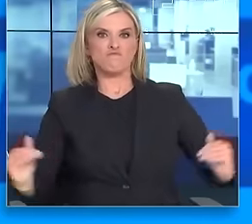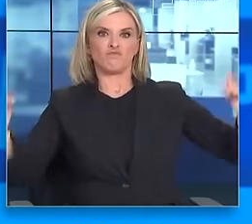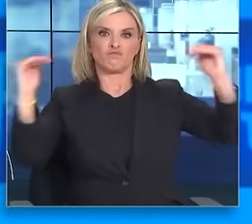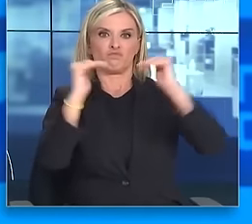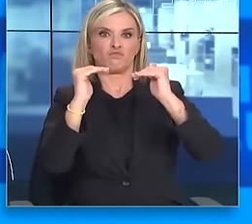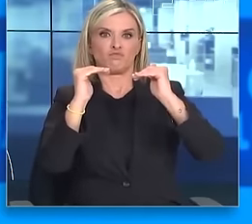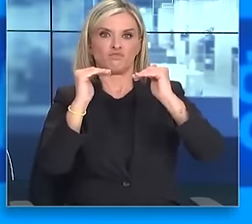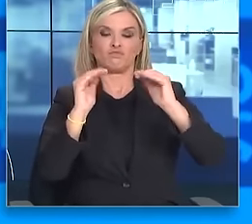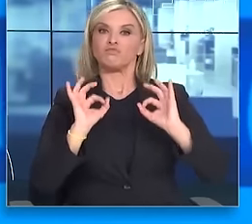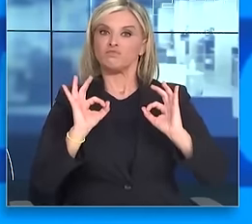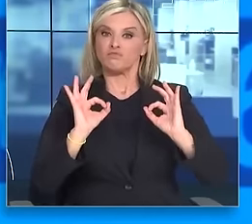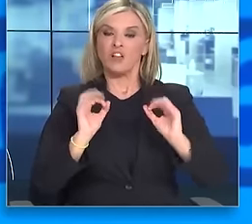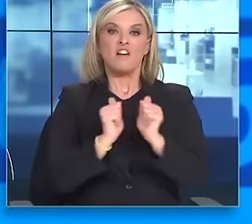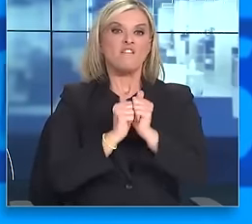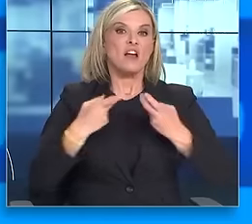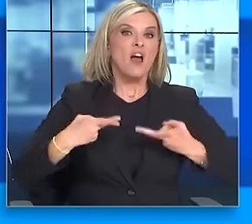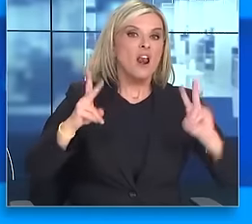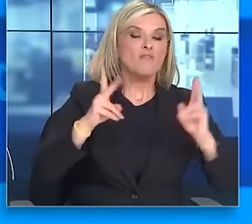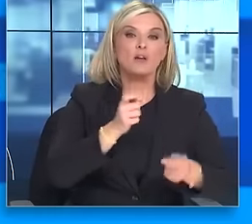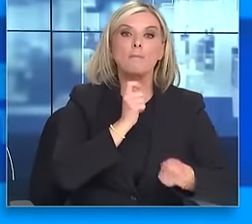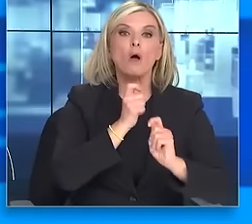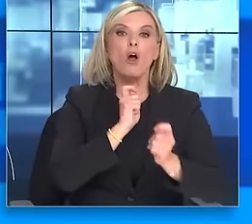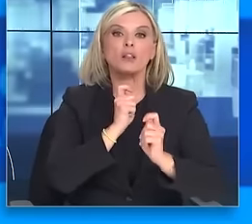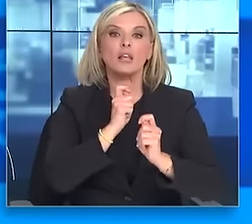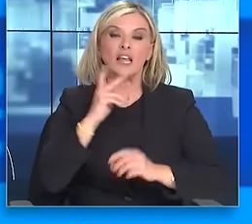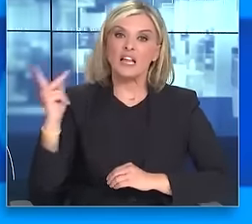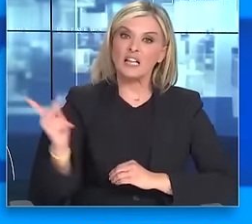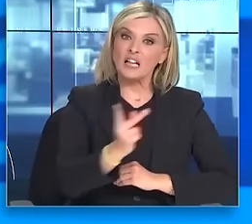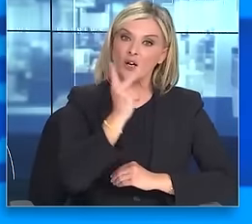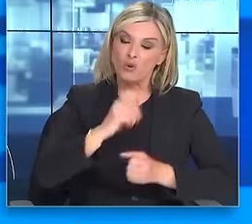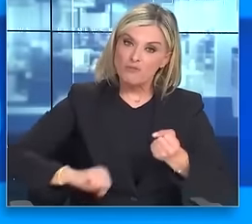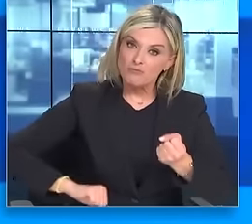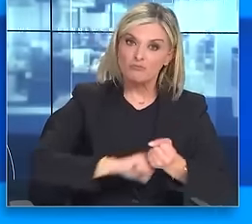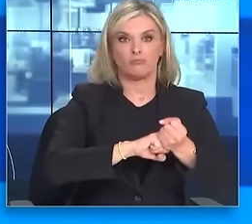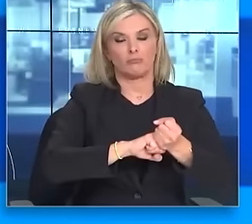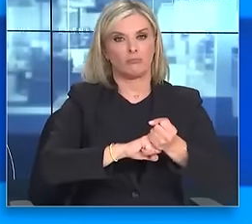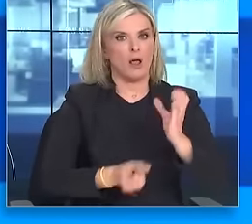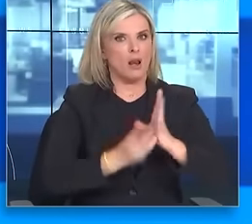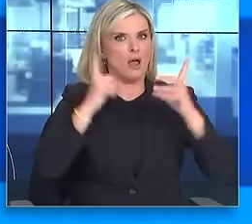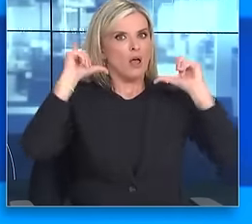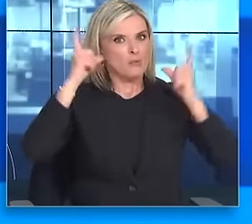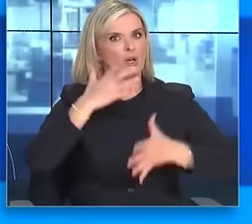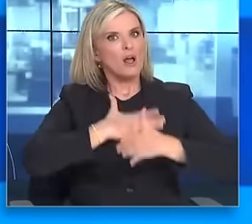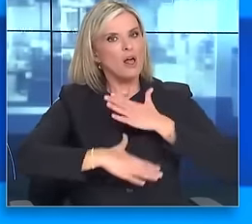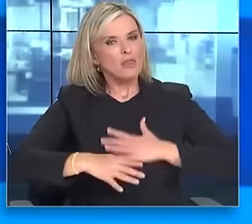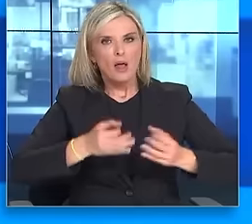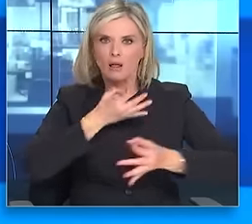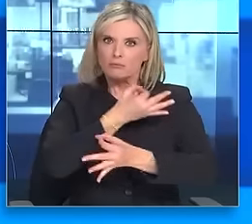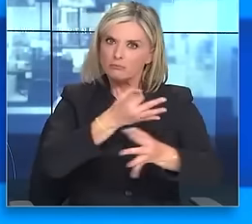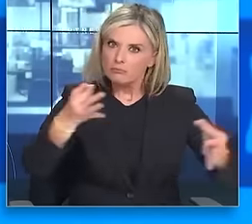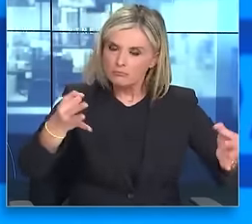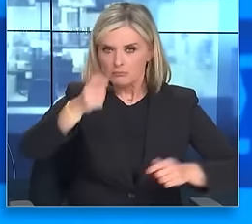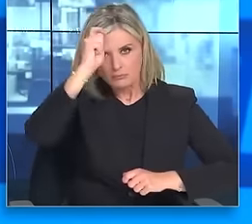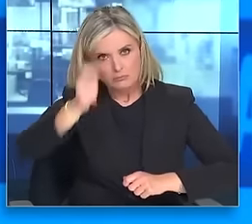πολιτική, αλλά και φιλελεύθερη κοινωνικά πολιτική. Και δεν το κρύβουμε ότι η Νέα Δημοκρατία είναι η παράταξη η οποία θέλει να εκφράσει σήμερα